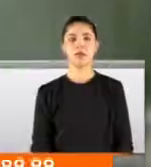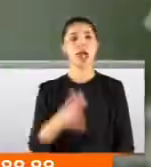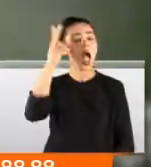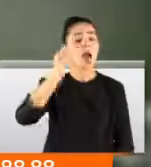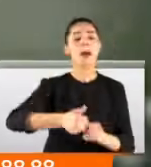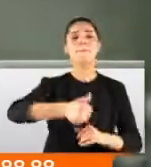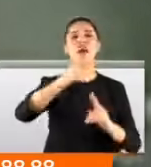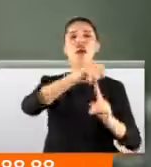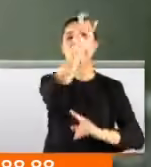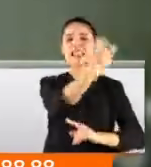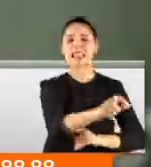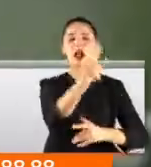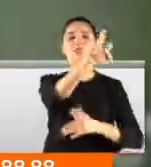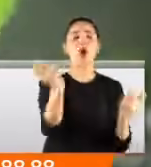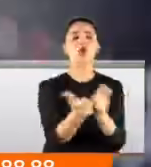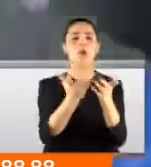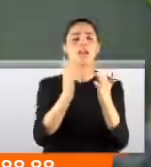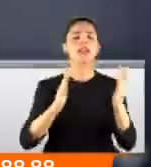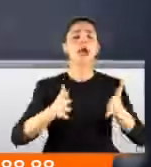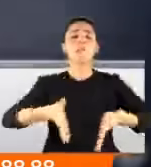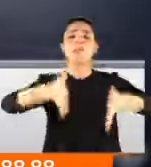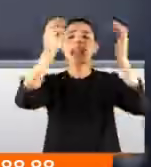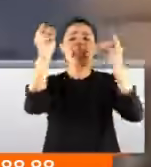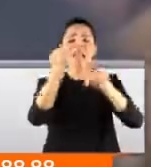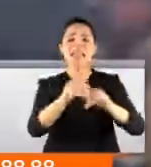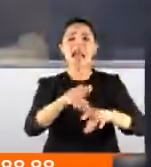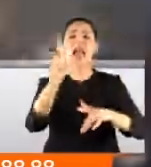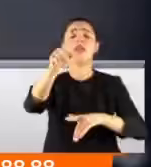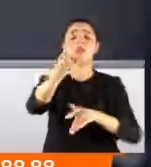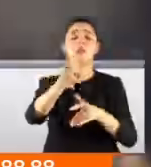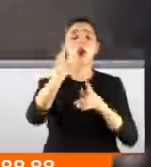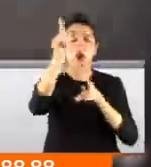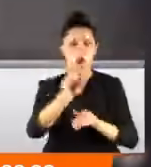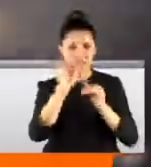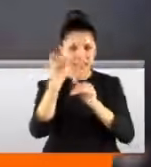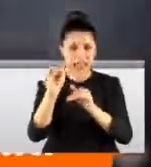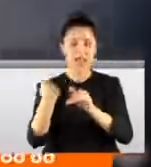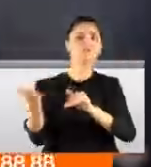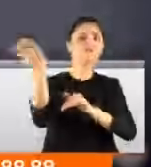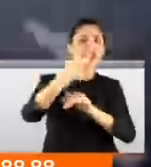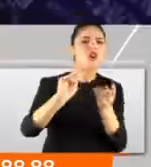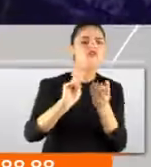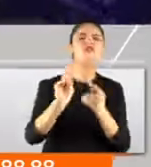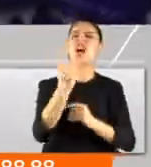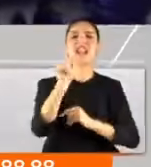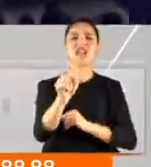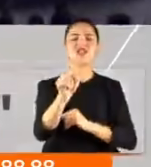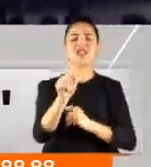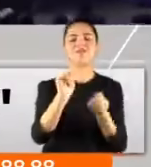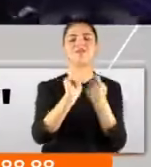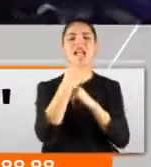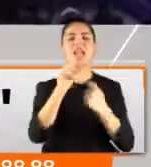Amerika Başkanı Trump, Kongre binasını işgal edenleri önce destekledi, sonra çark edip bu sözleri söyledi. To those